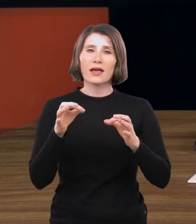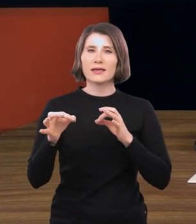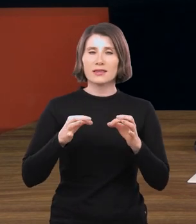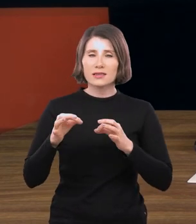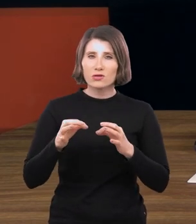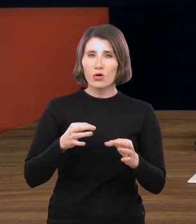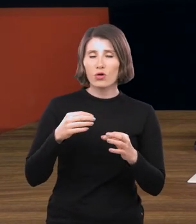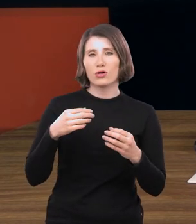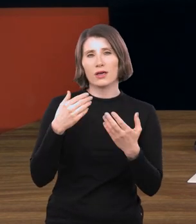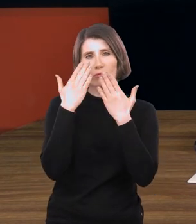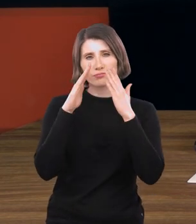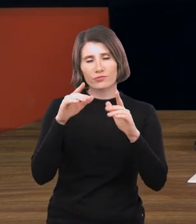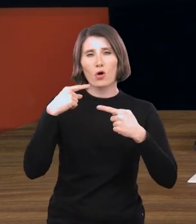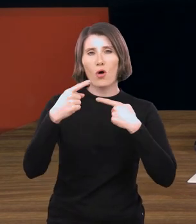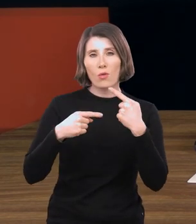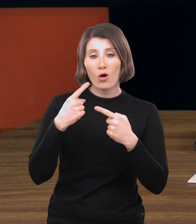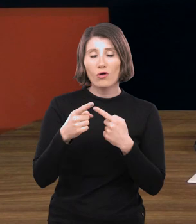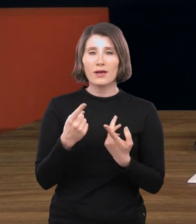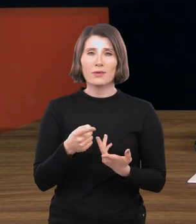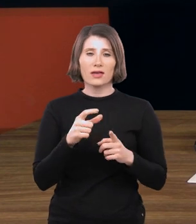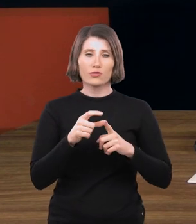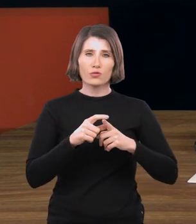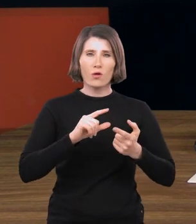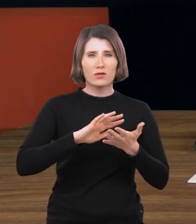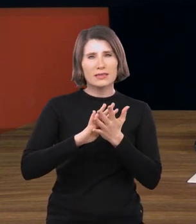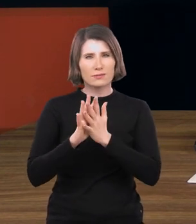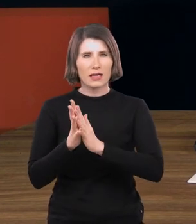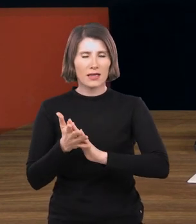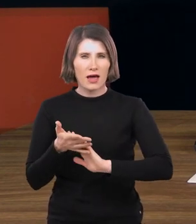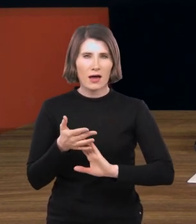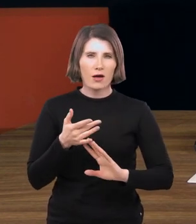historycznym, jak ewoluowało to pojęcie